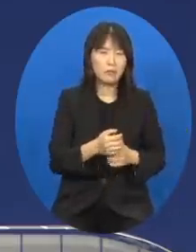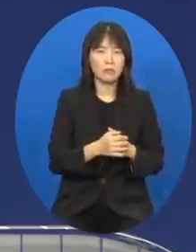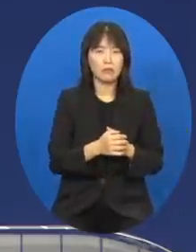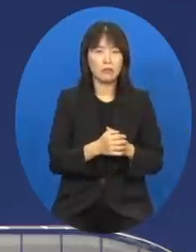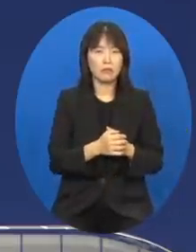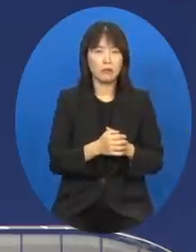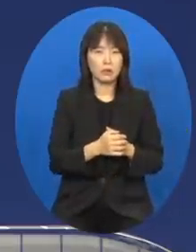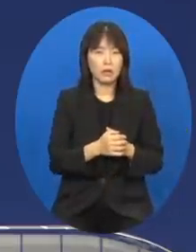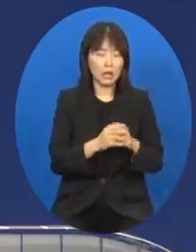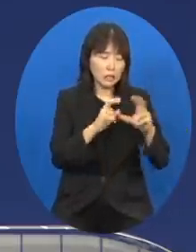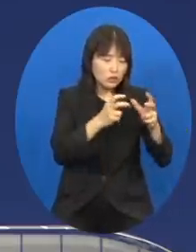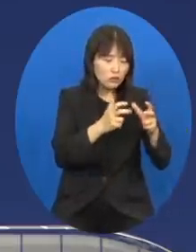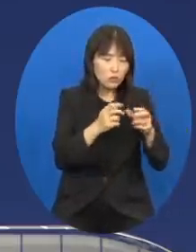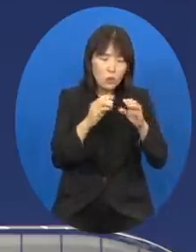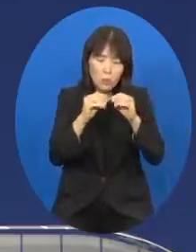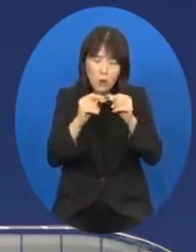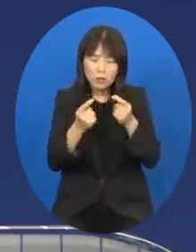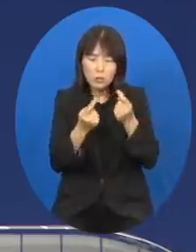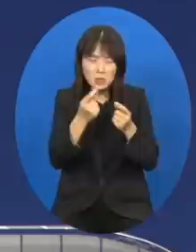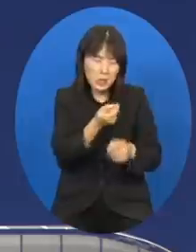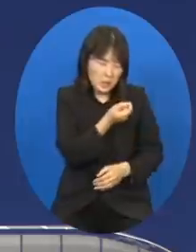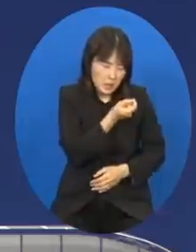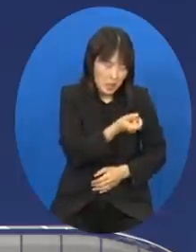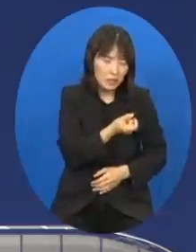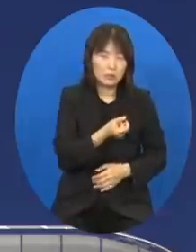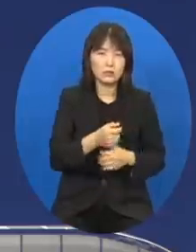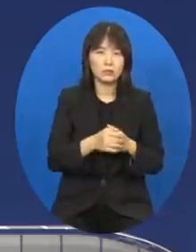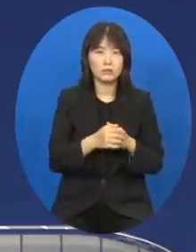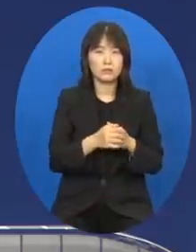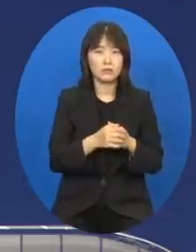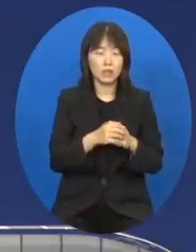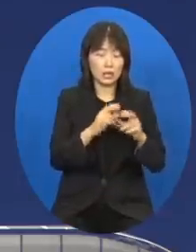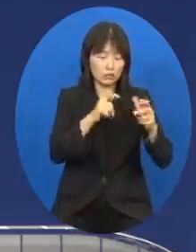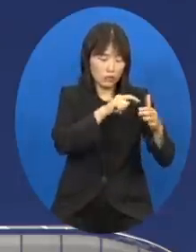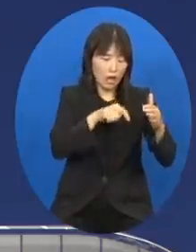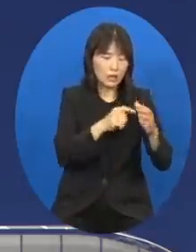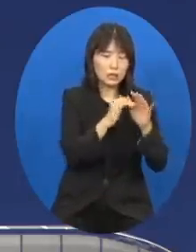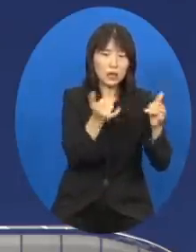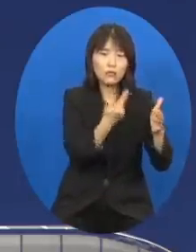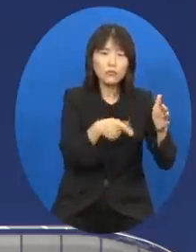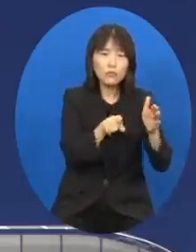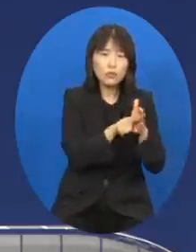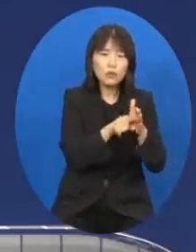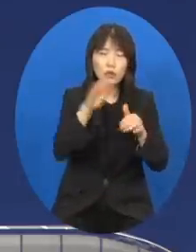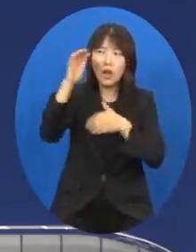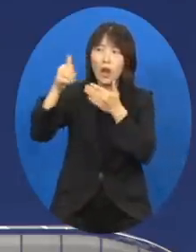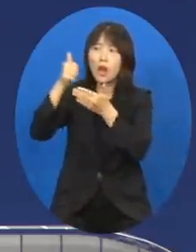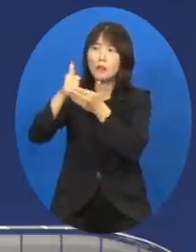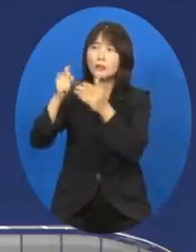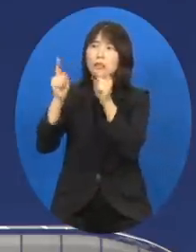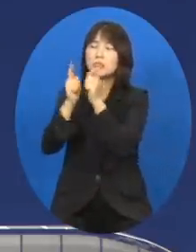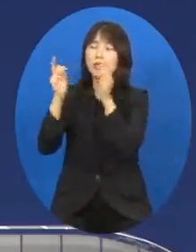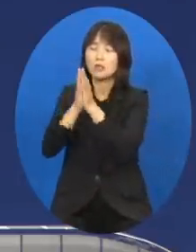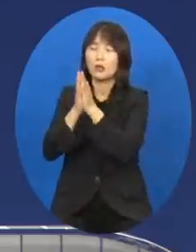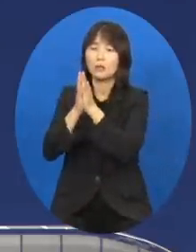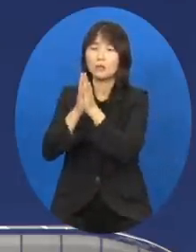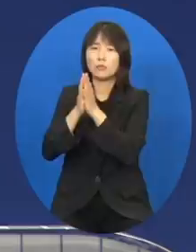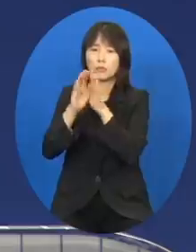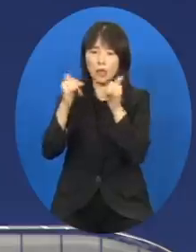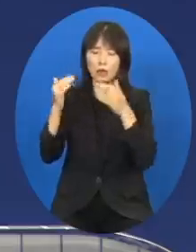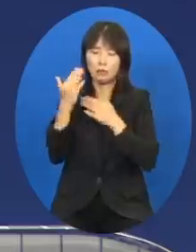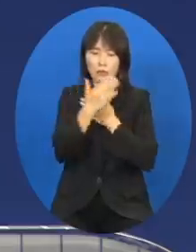자체가 먼지보다 더 작은데 그런데 그 사람을 위해서 하나님이 친히 사람이 되시고 그리고